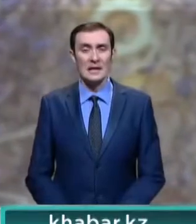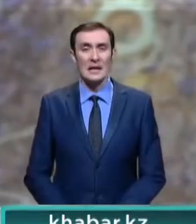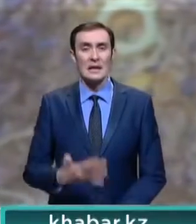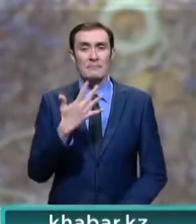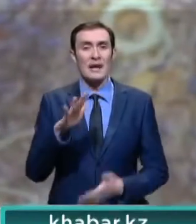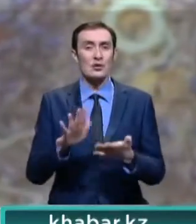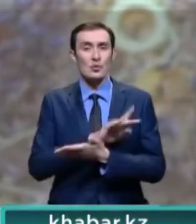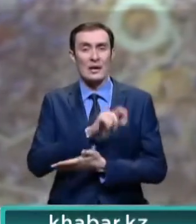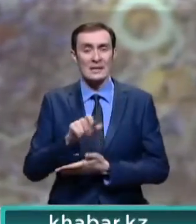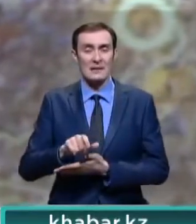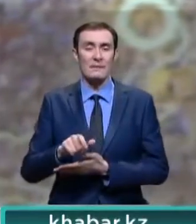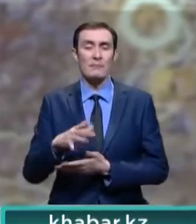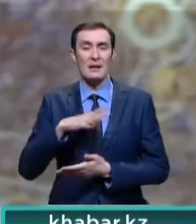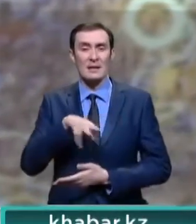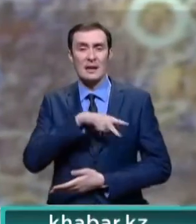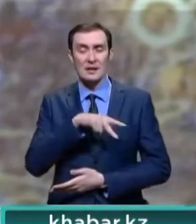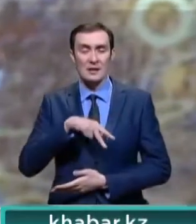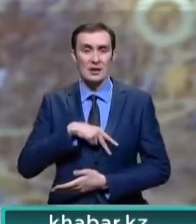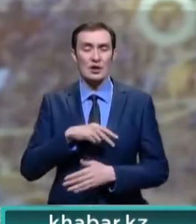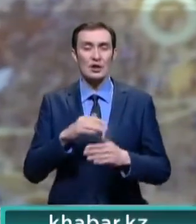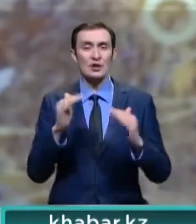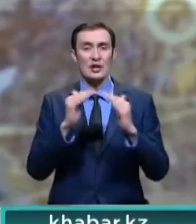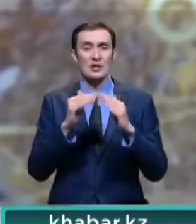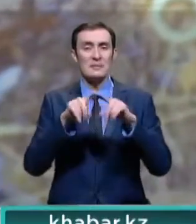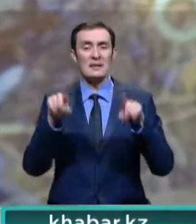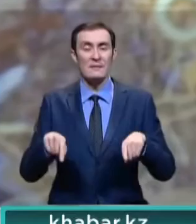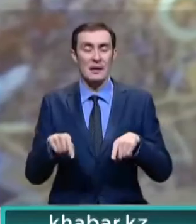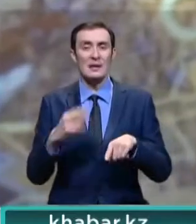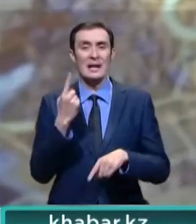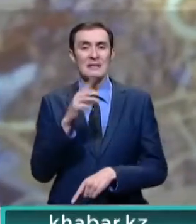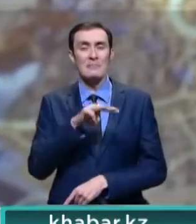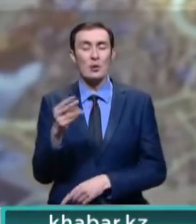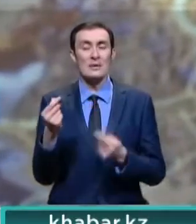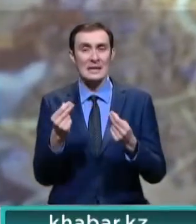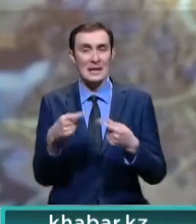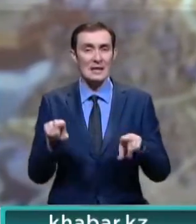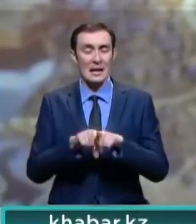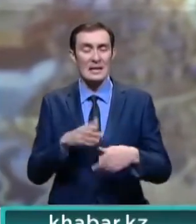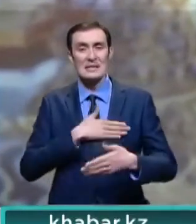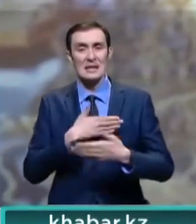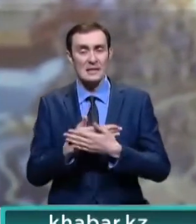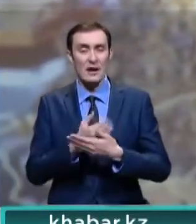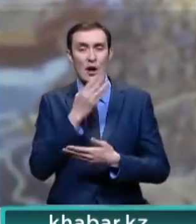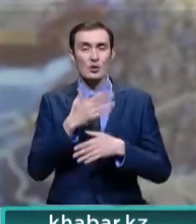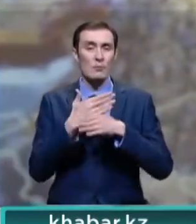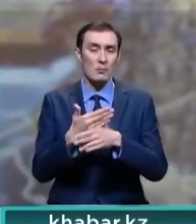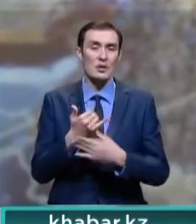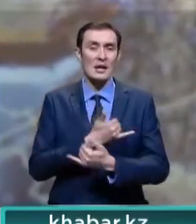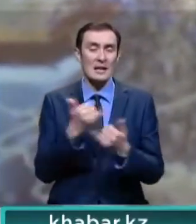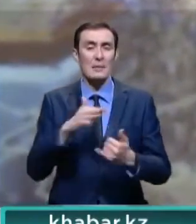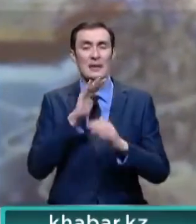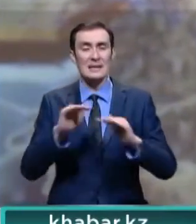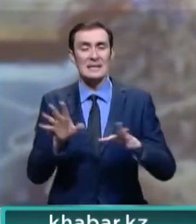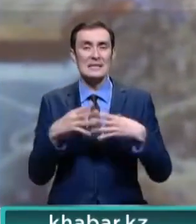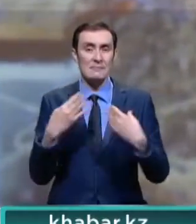5 журналистов от Оралской области были награждены жилищными сертификатами на 1 миллион тенге. Такая инициатива – хорошая помощь для